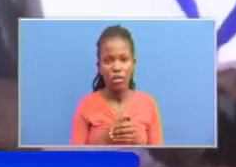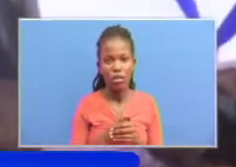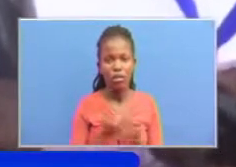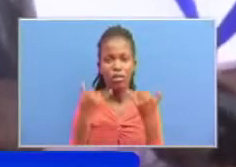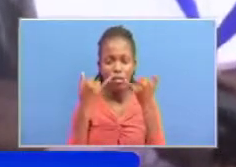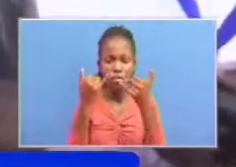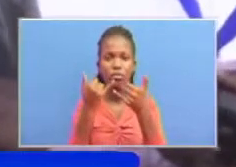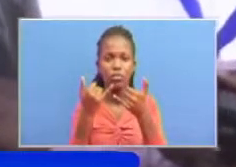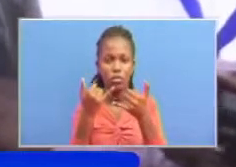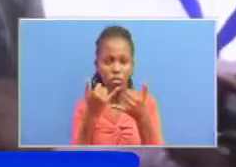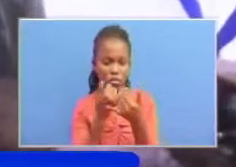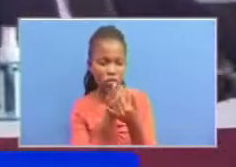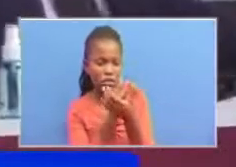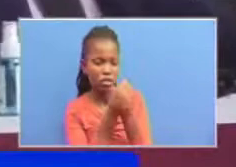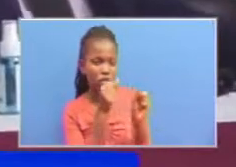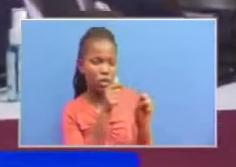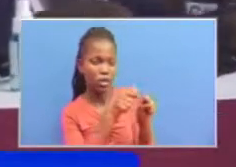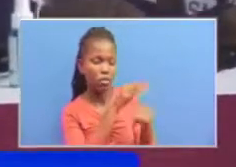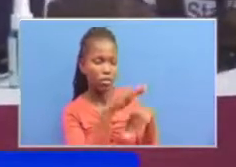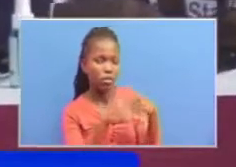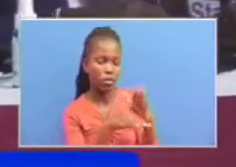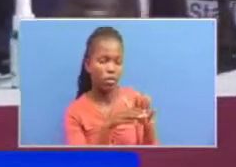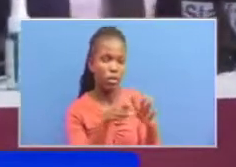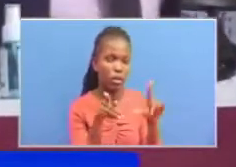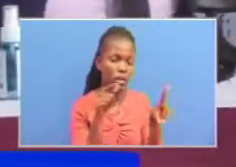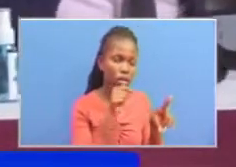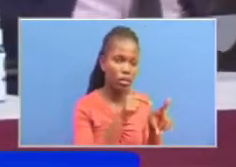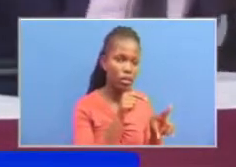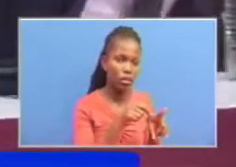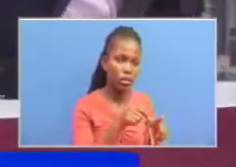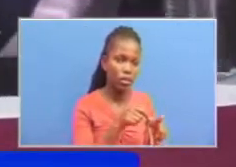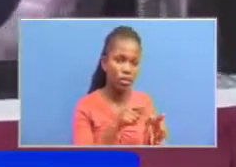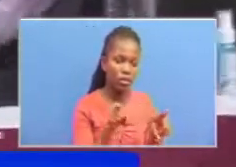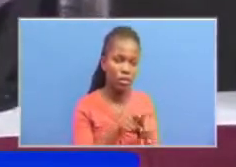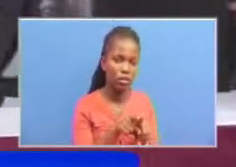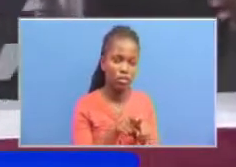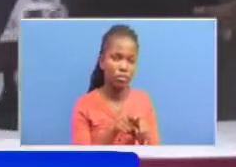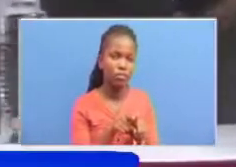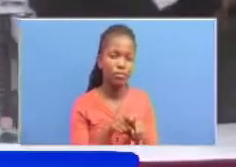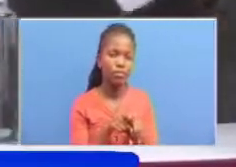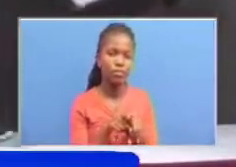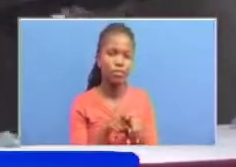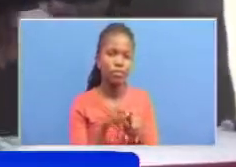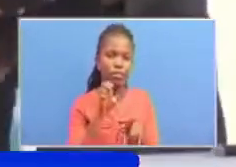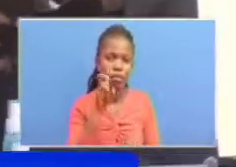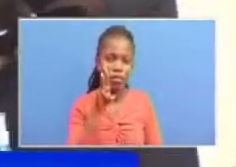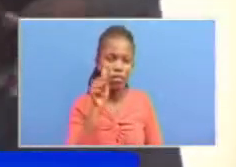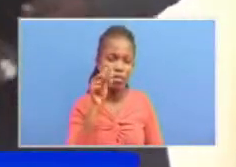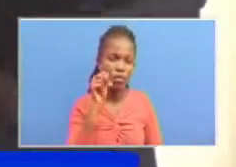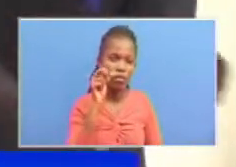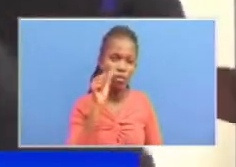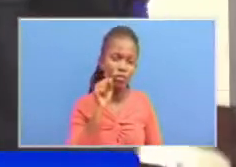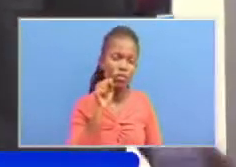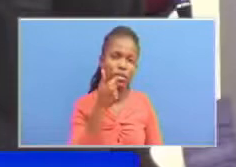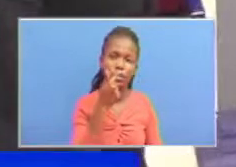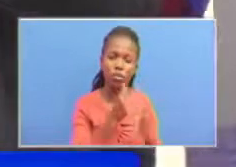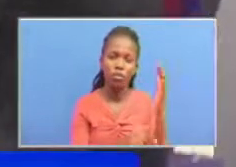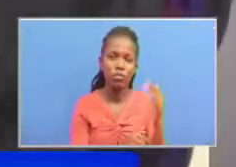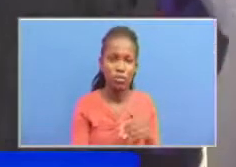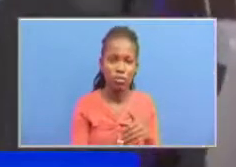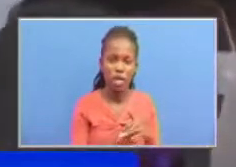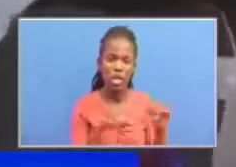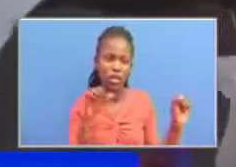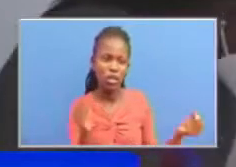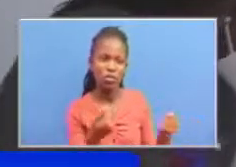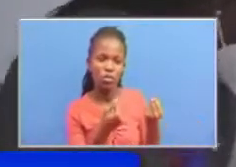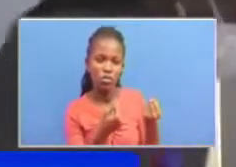they do have at all times. Kavindani kama munene wa National Cyber Command Center, Evans Ombati, ni wawetakana usesei